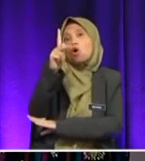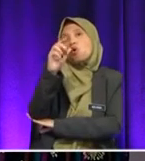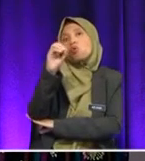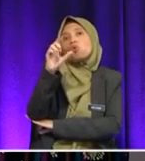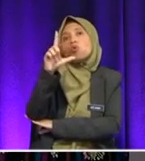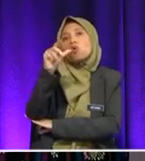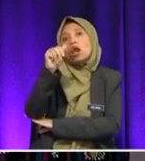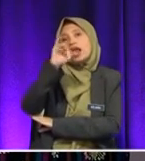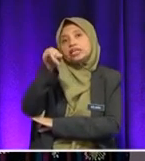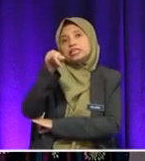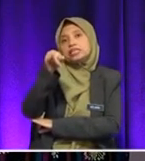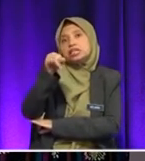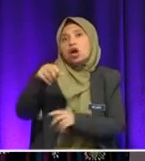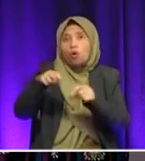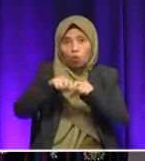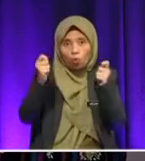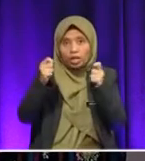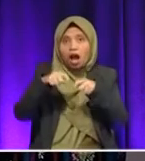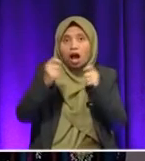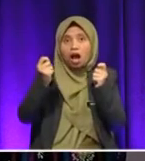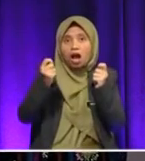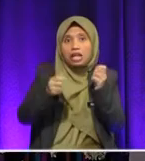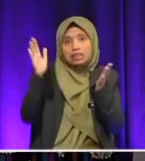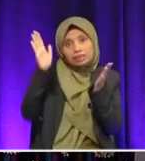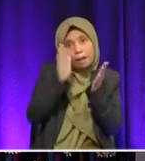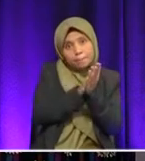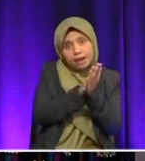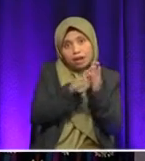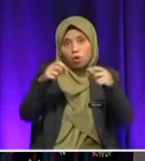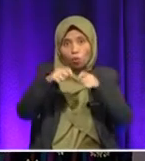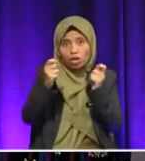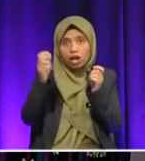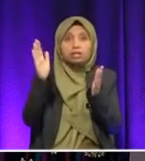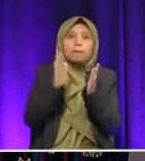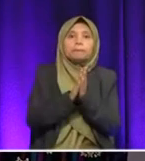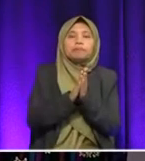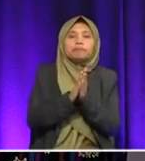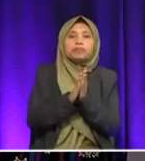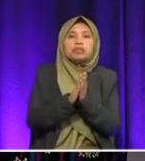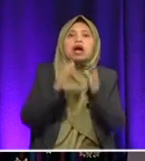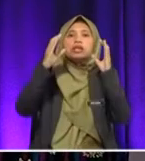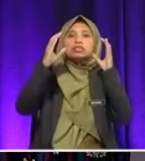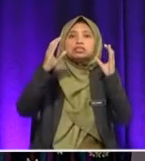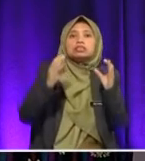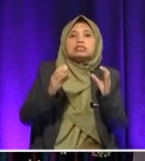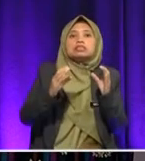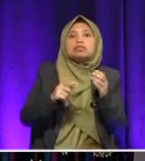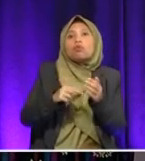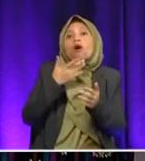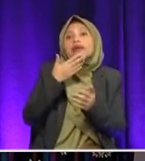tanpa lain hiasan pagi kita punya rekaan fesyen kemudian body keunikan cek nih warnanya pestol